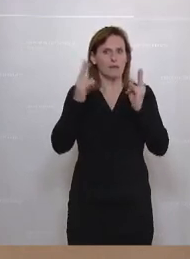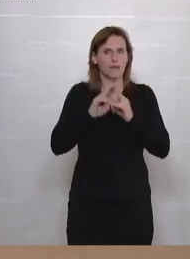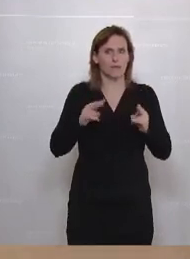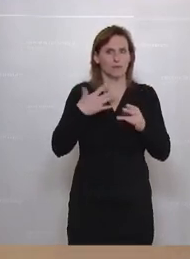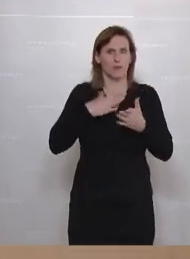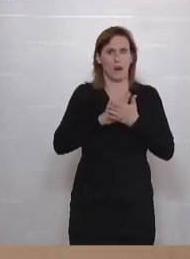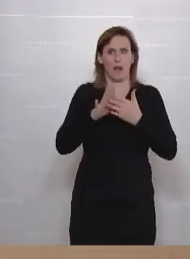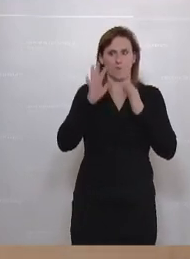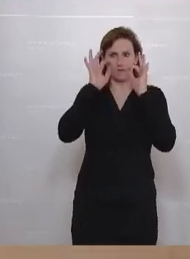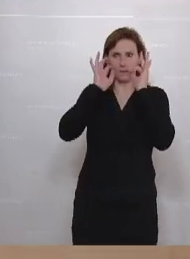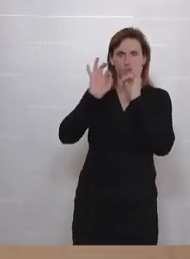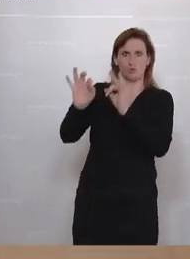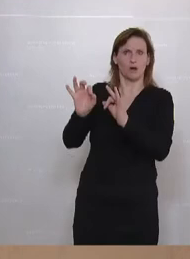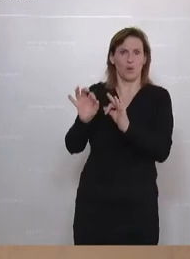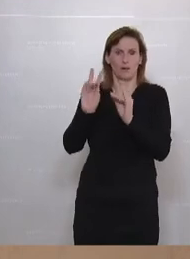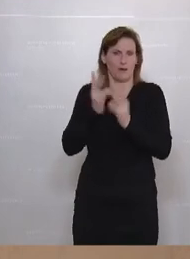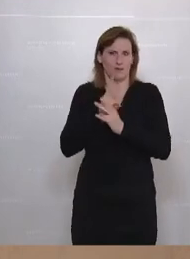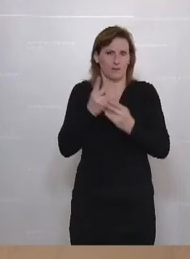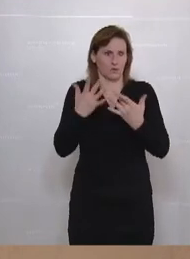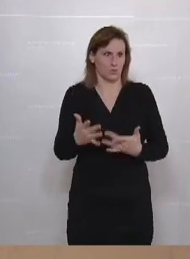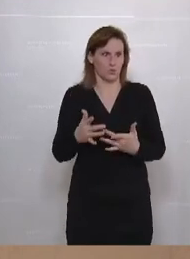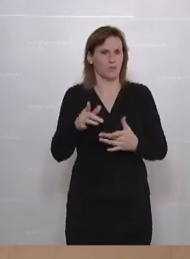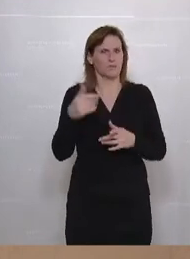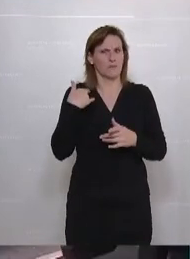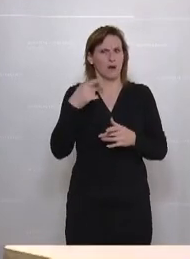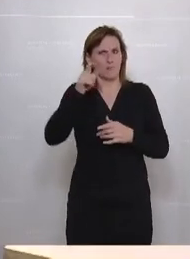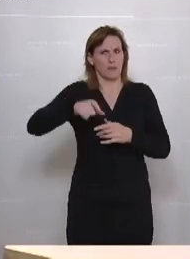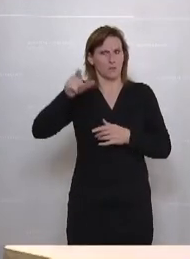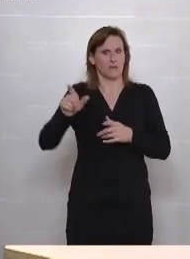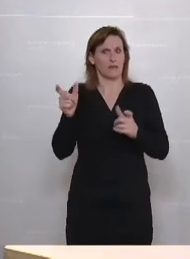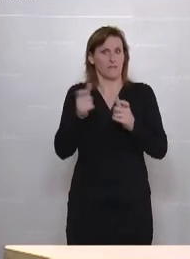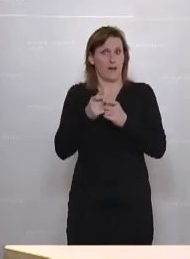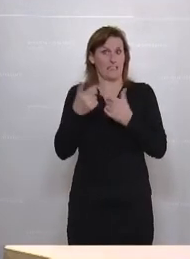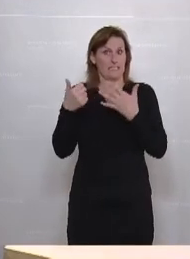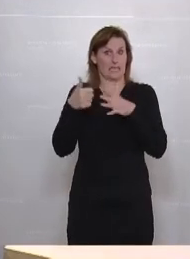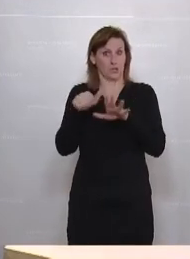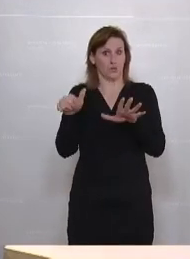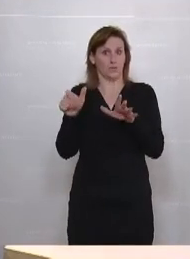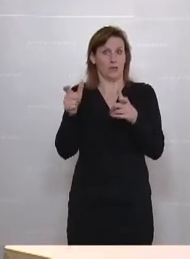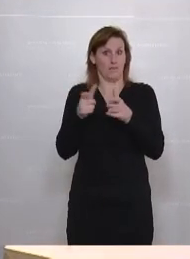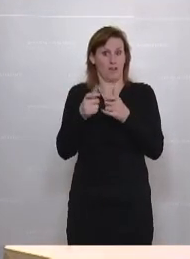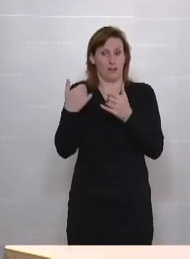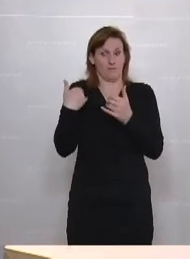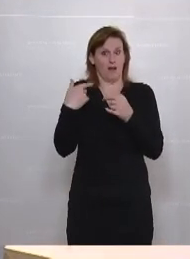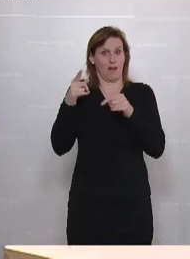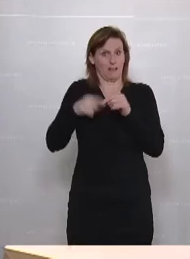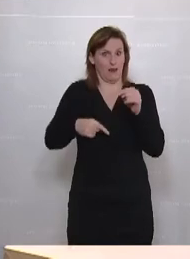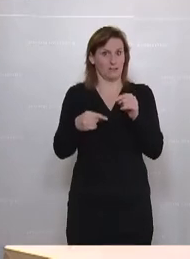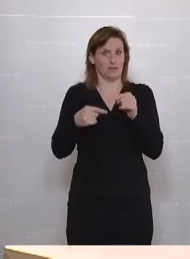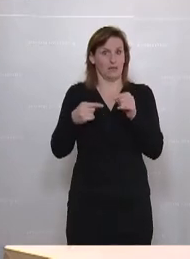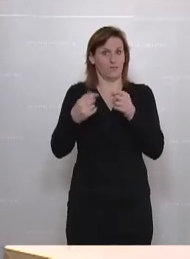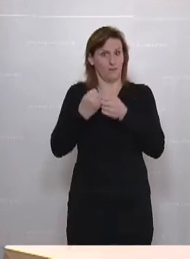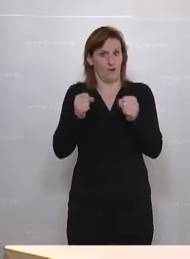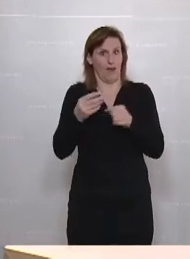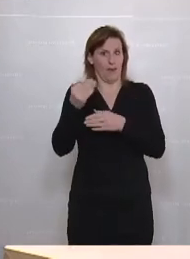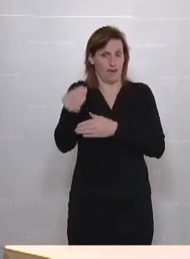Zusatzfrage? Auch die Gefangenen angesprochen. Es wurden jetzt ja 600 Gefangene entlassen. Also vielleicht noch ganz kurz,